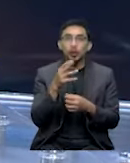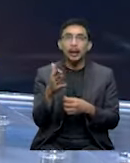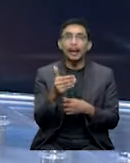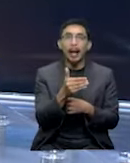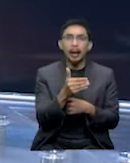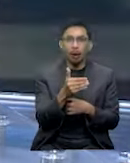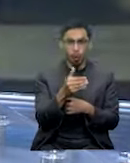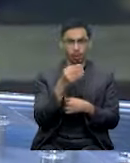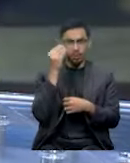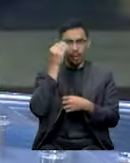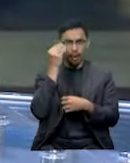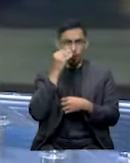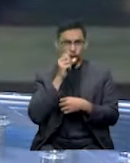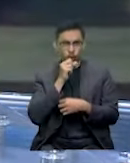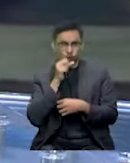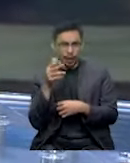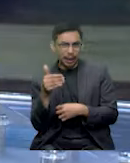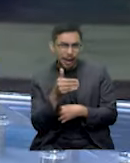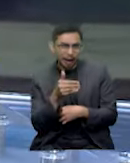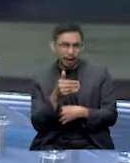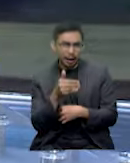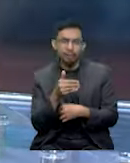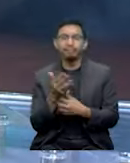itu susu ikan? Berikut liputannya.